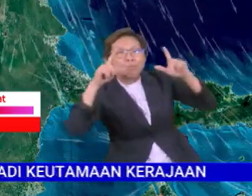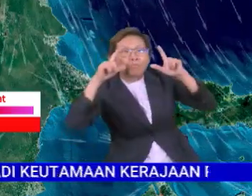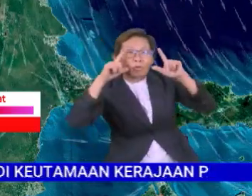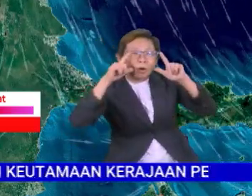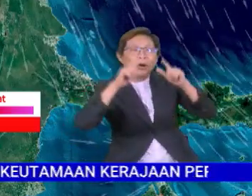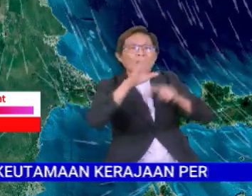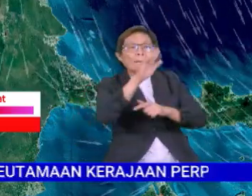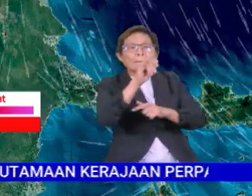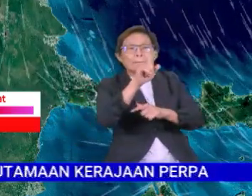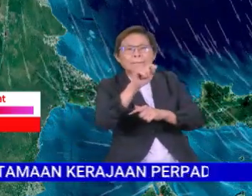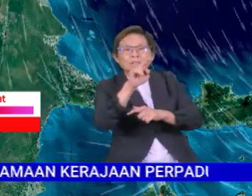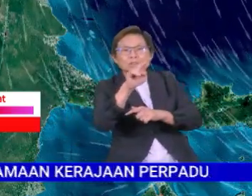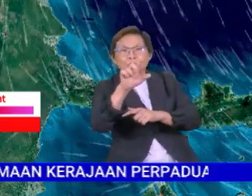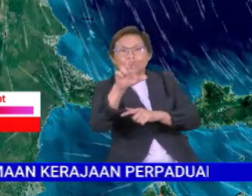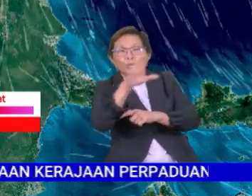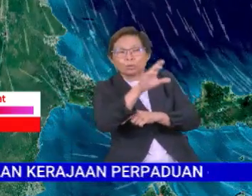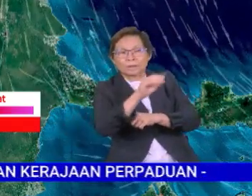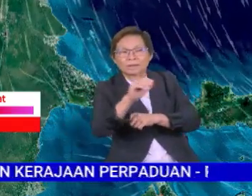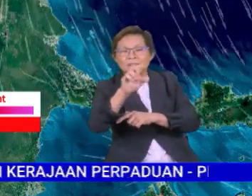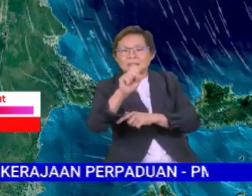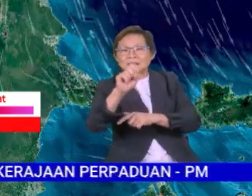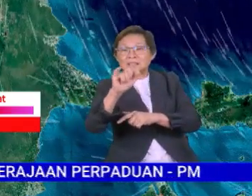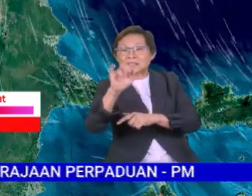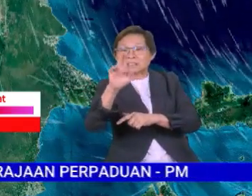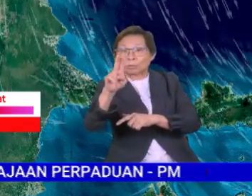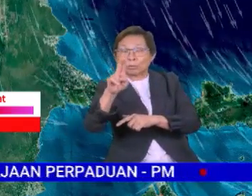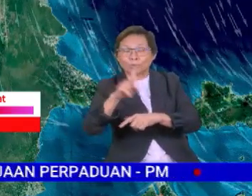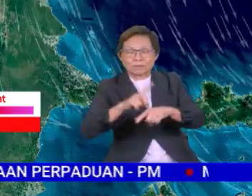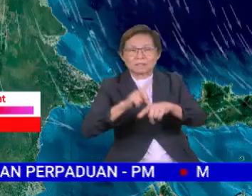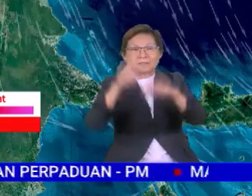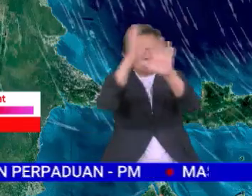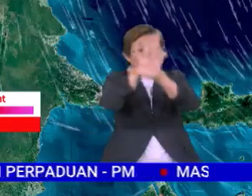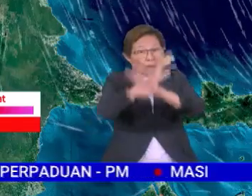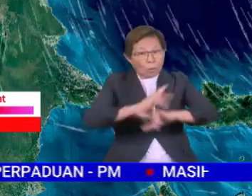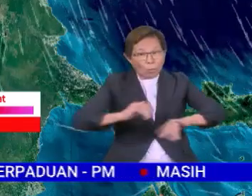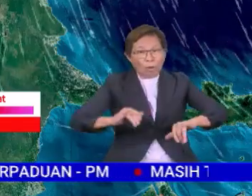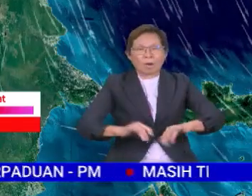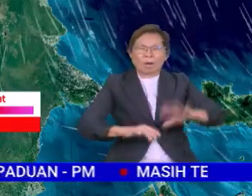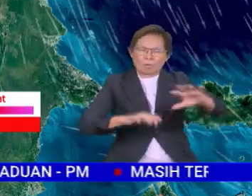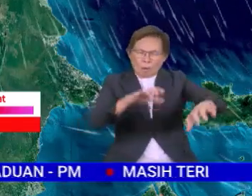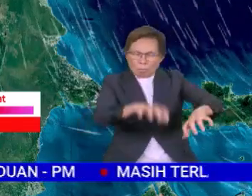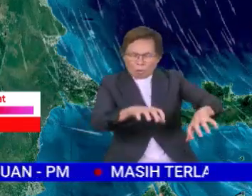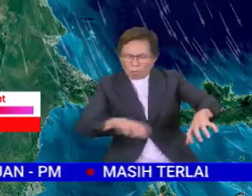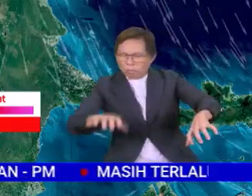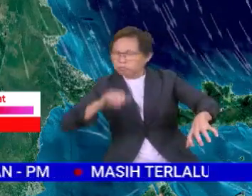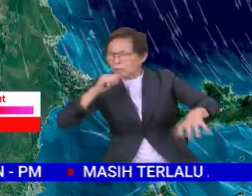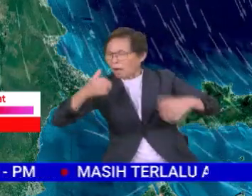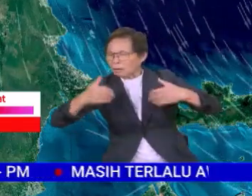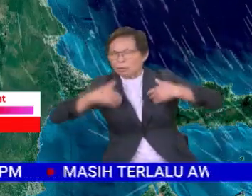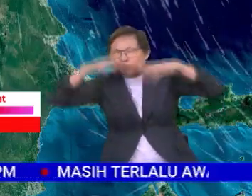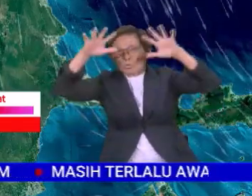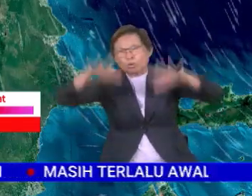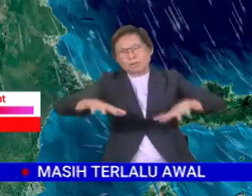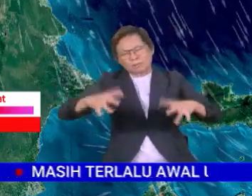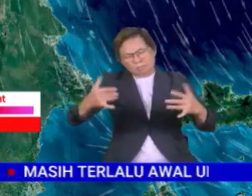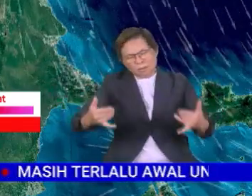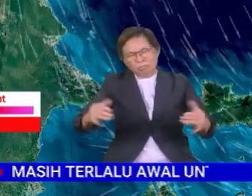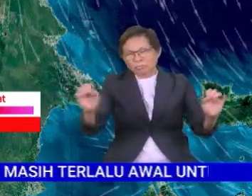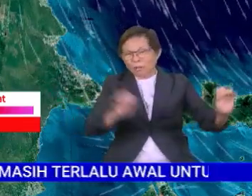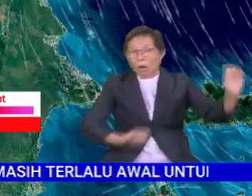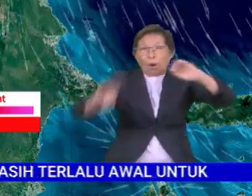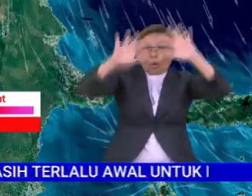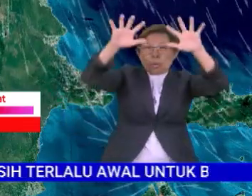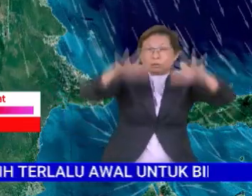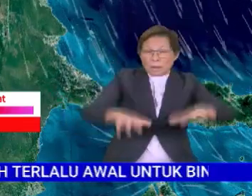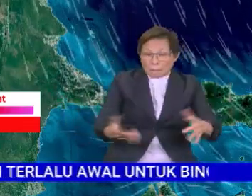Mukah, Bintulu dan juga Sibu di negeri Sarawak. Manakala bagi lain kawasan, tiada hujan yang dicerap buat masa ini. Dan keadaan